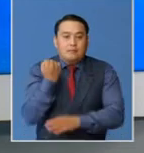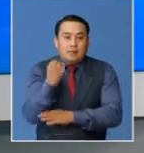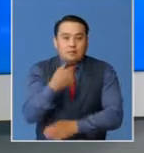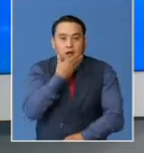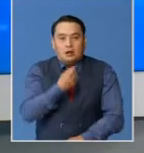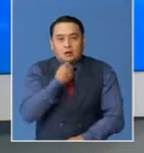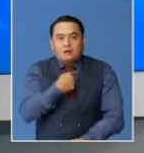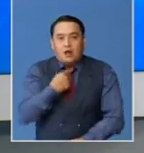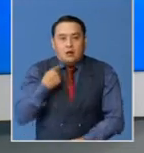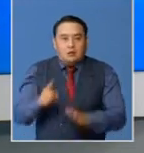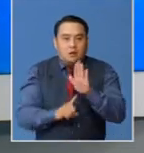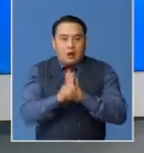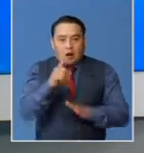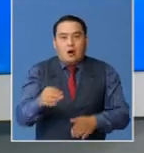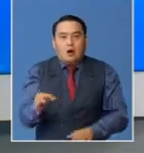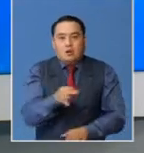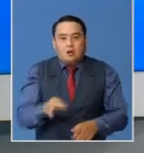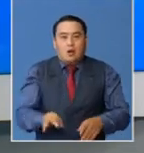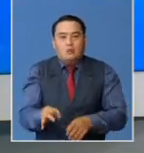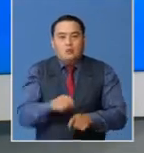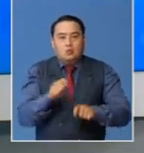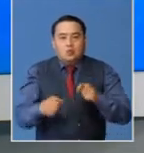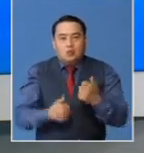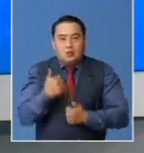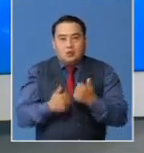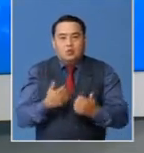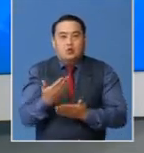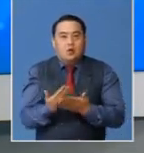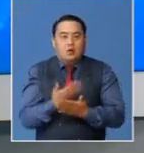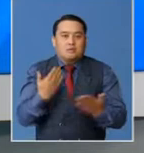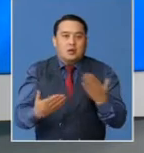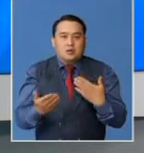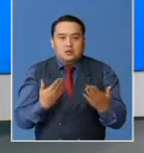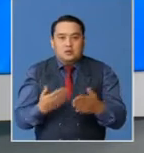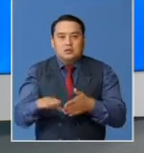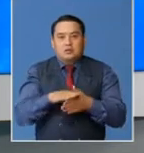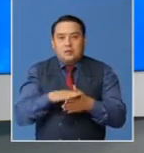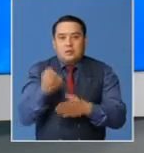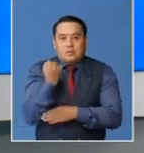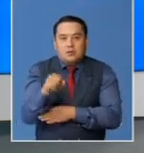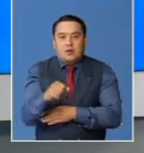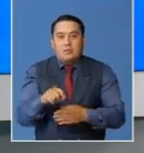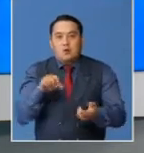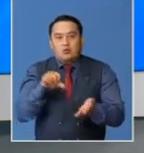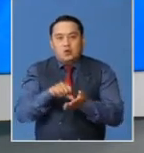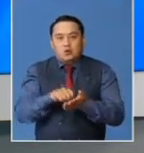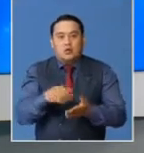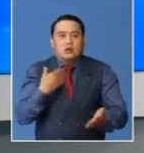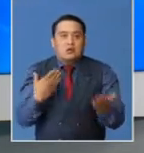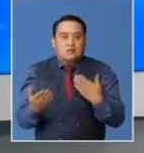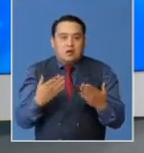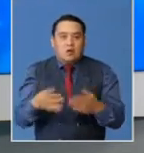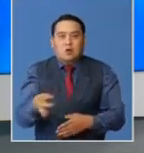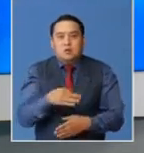Побеждать красиво. В Талдыкургане стартовал традиционный открытый областной турнир по художественной гимнастике. За звание победителя борются юные